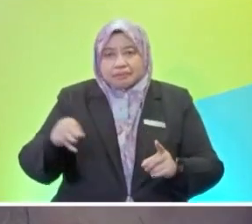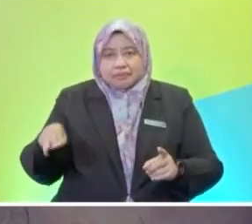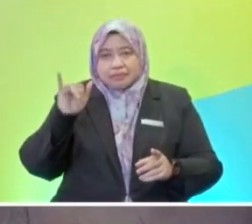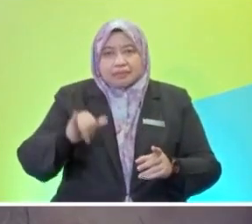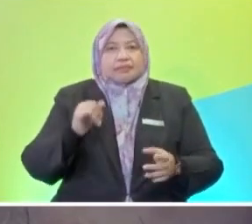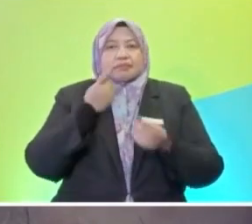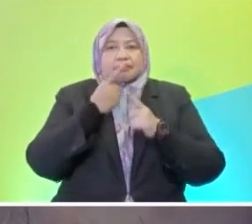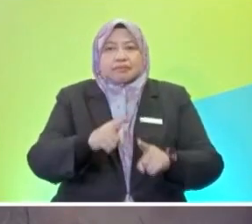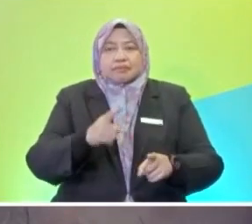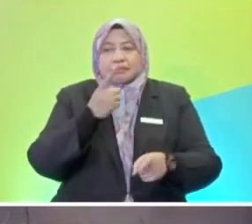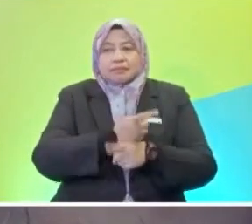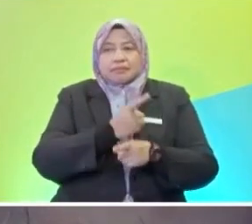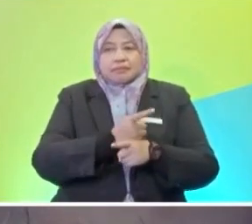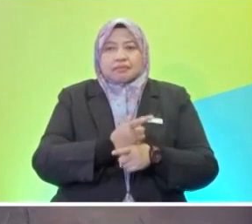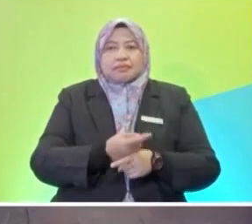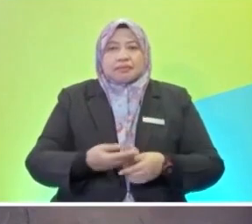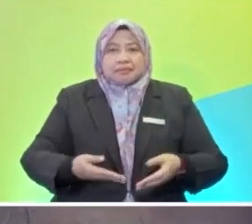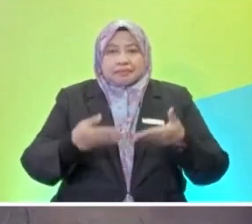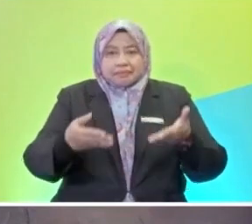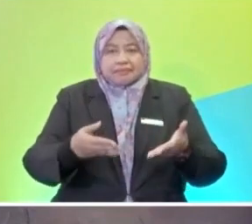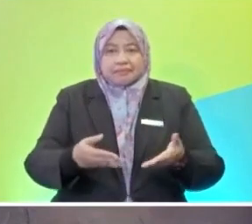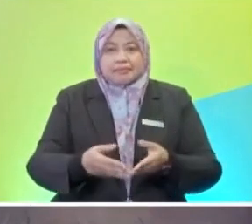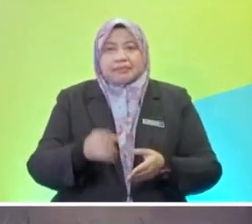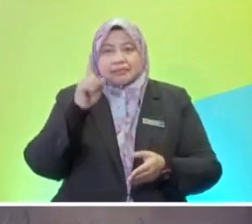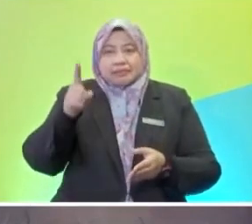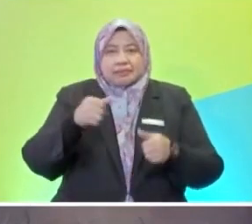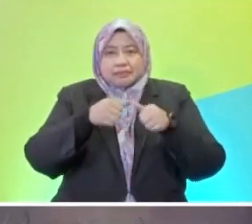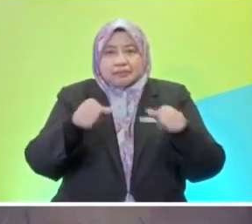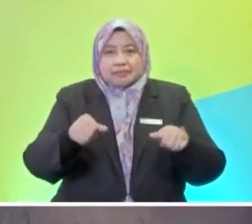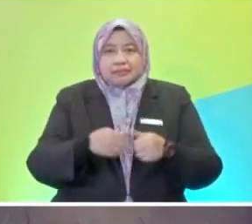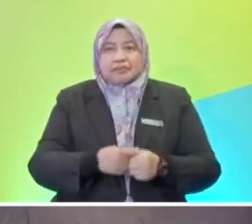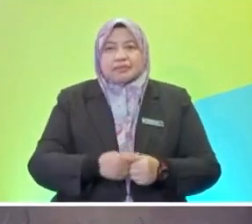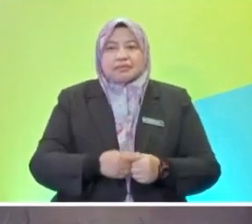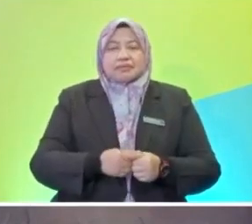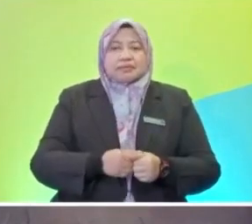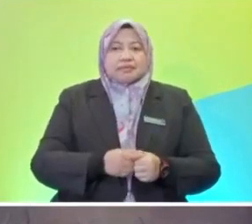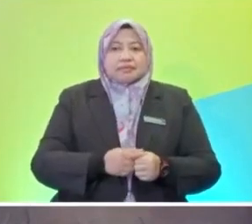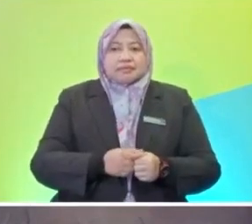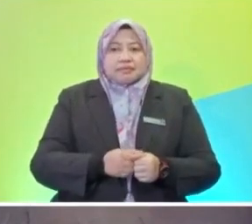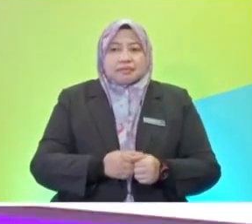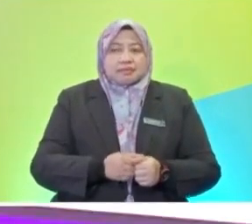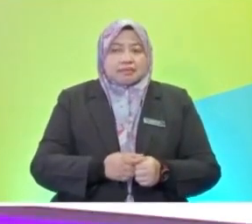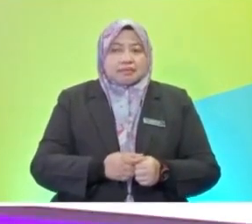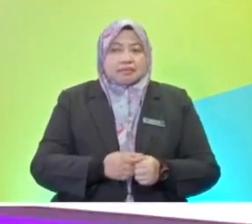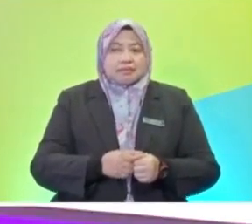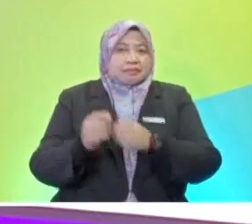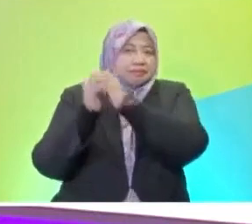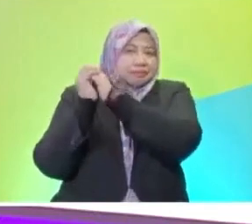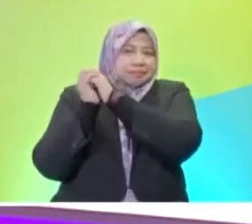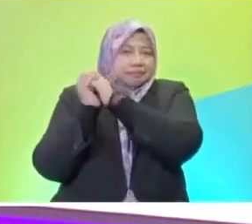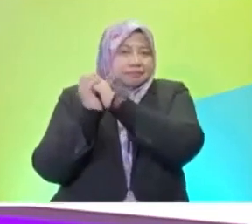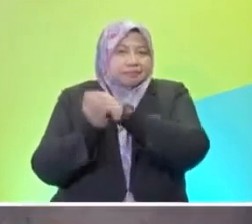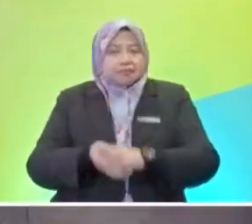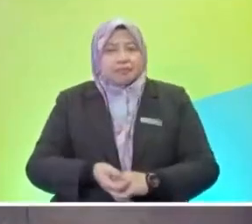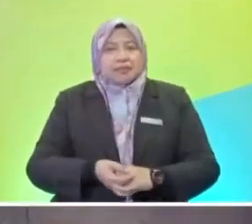eh bulan tadi kenapa satu satu ganjaran untuk masa kini satu ganjaran tanya Mas